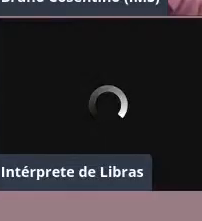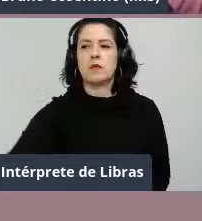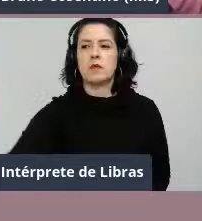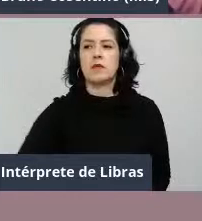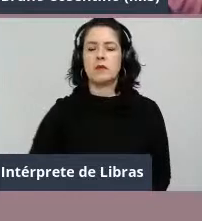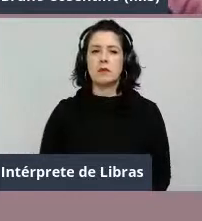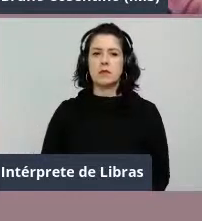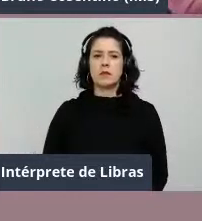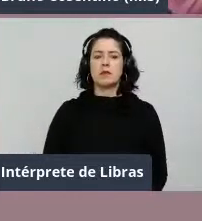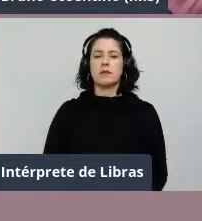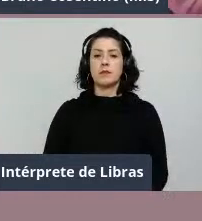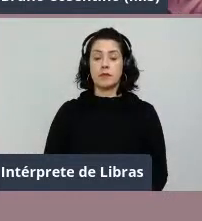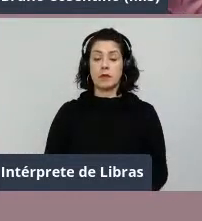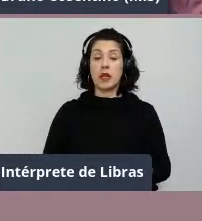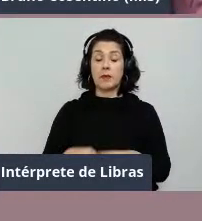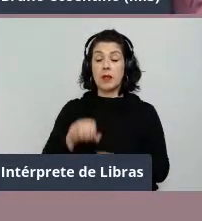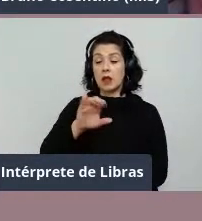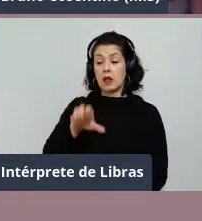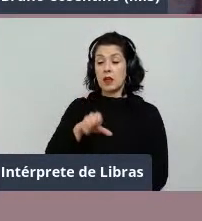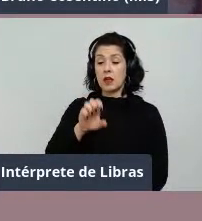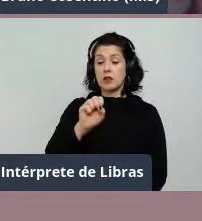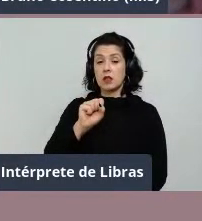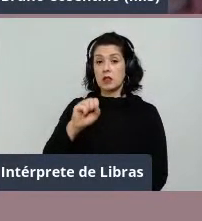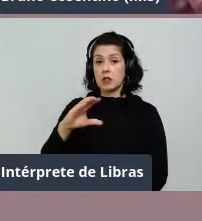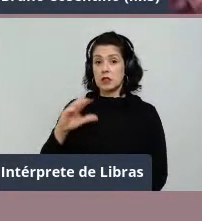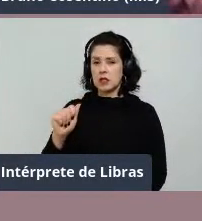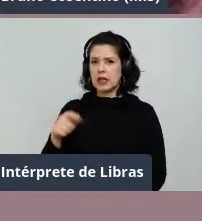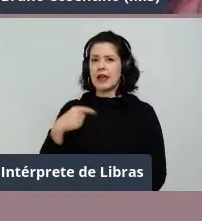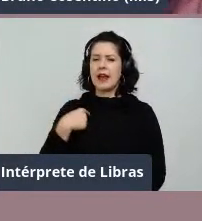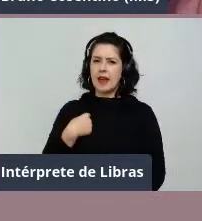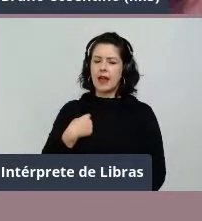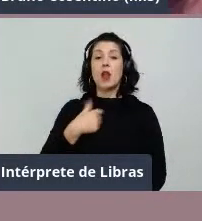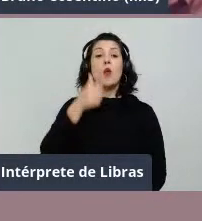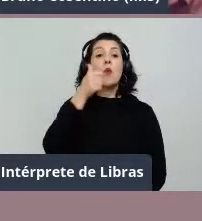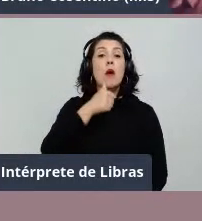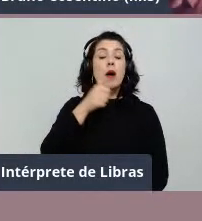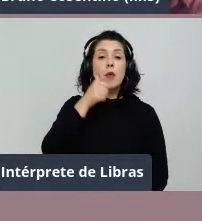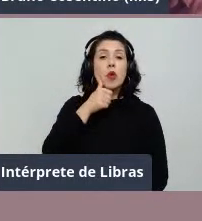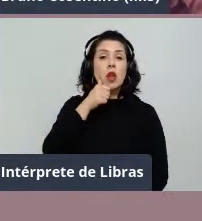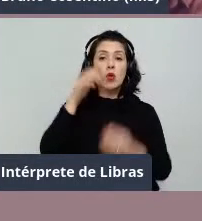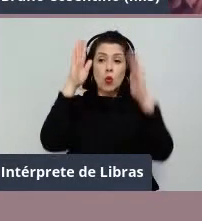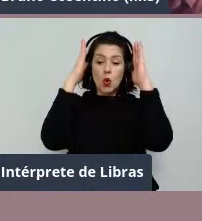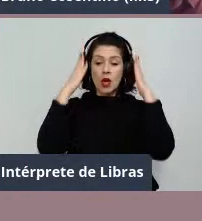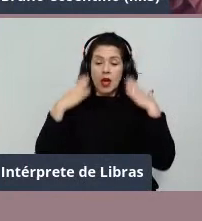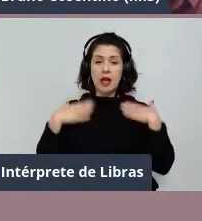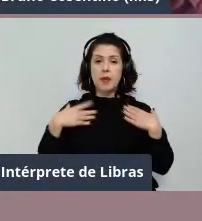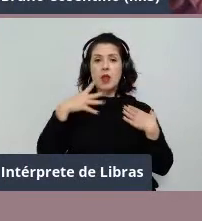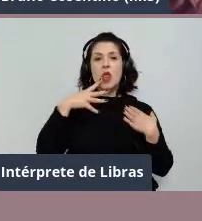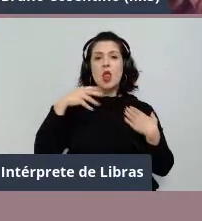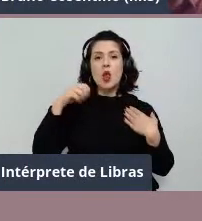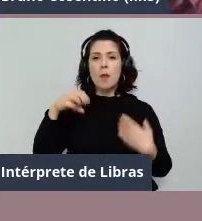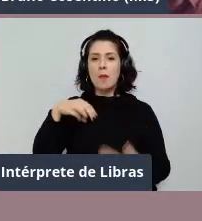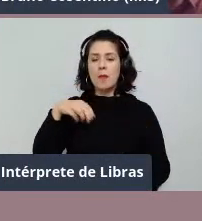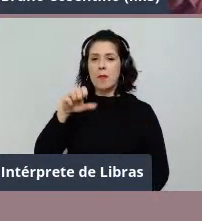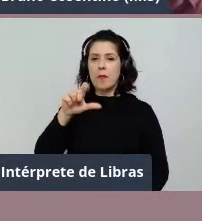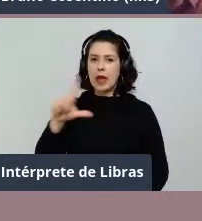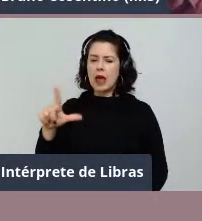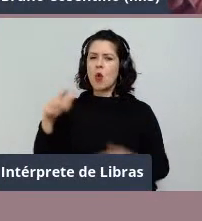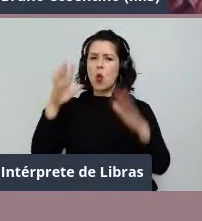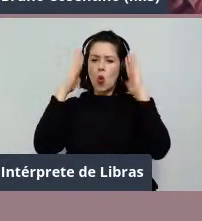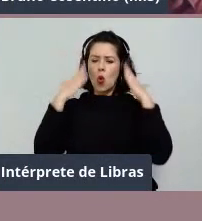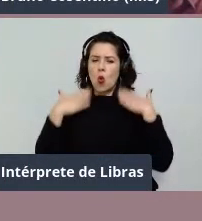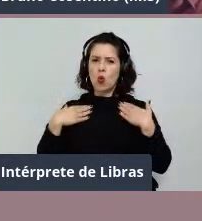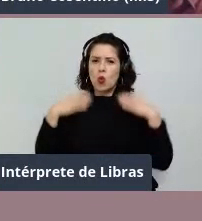A Jéssica Nelson, ela tem cabelos cor de mel, cabelos longos, lisos. Ela tem